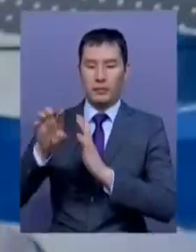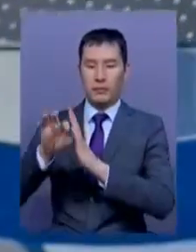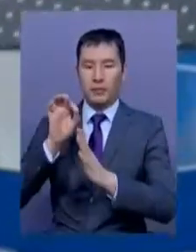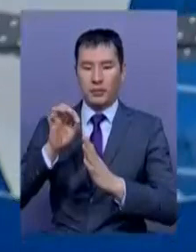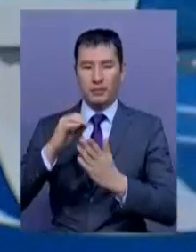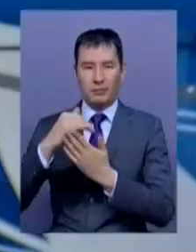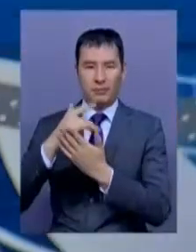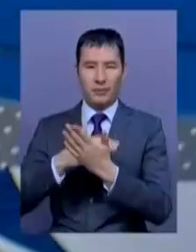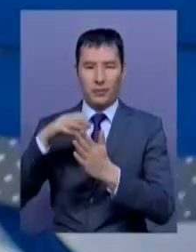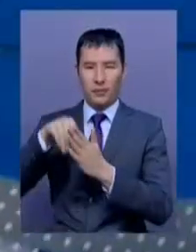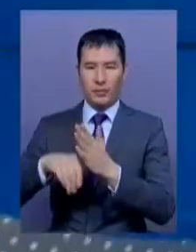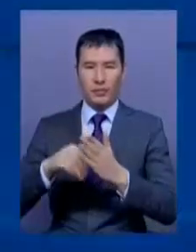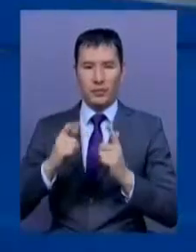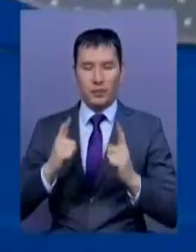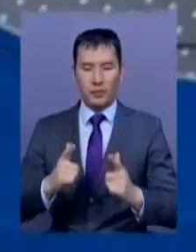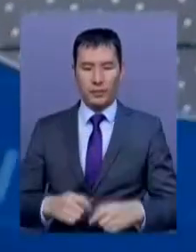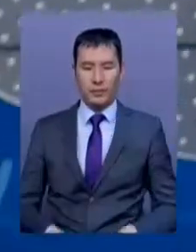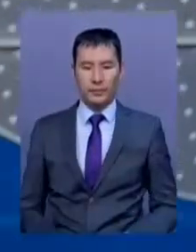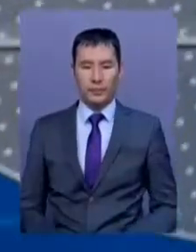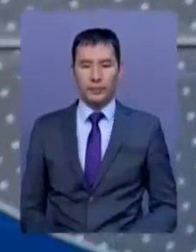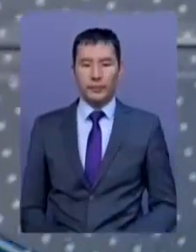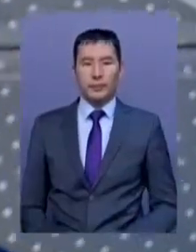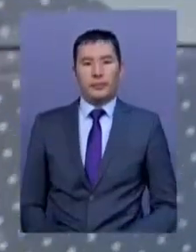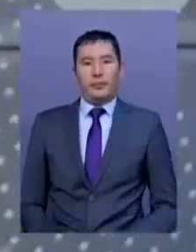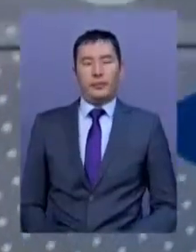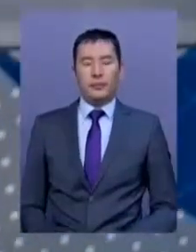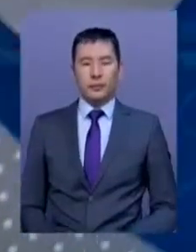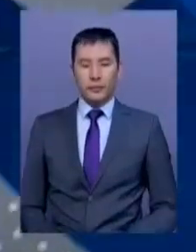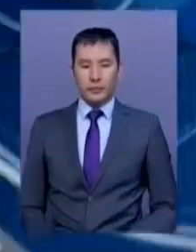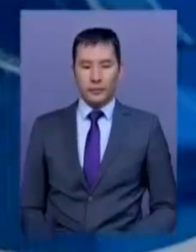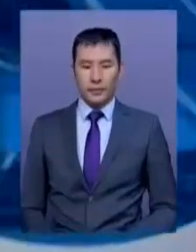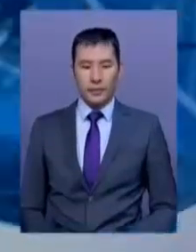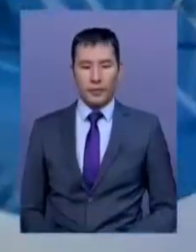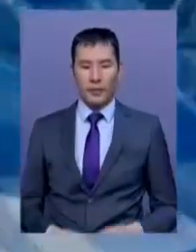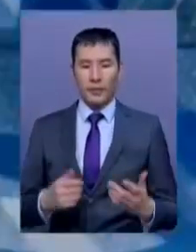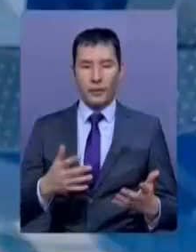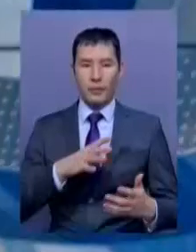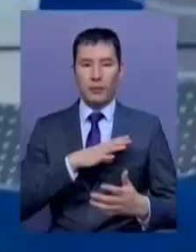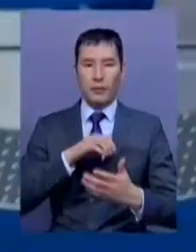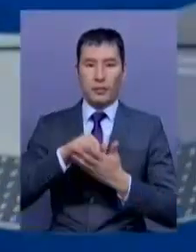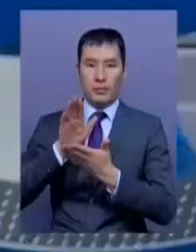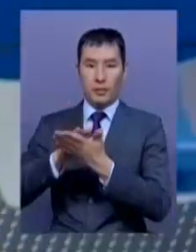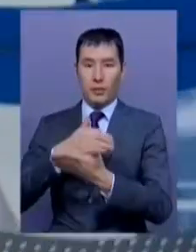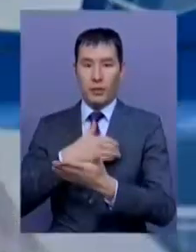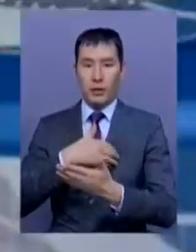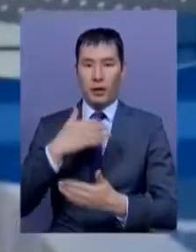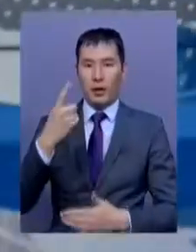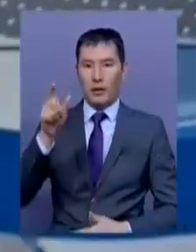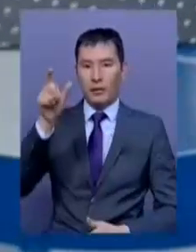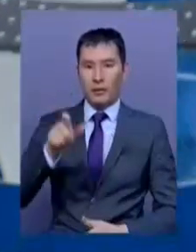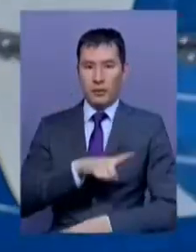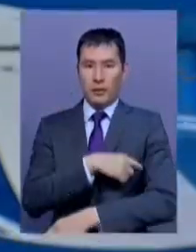белгіленген мөлшерден асып кетсе, онда өтініші кері қайтарылады. Осы ретте тағы айта кетейін, Алматыда тұрғындарды тұмауға